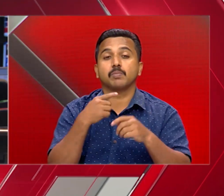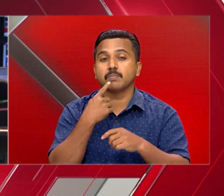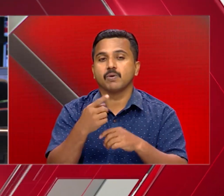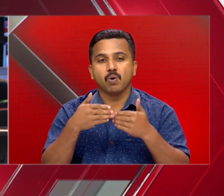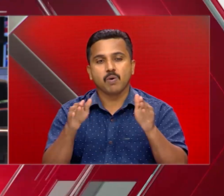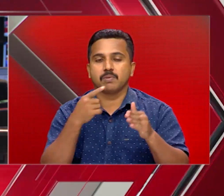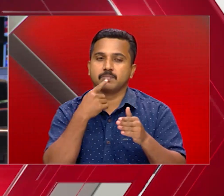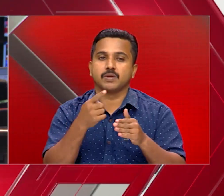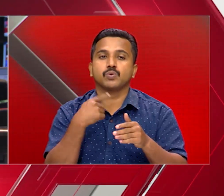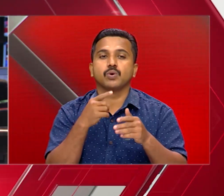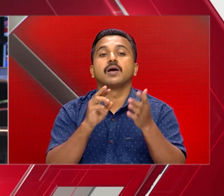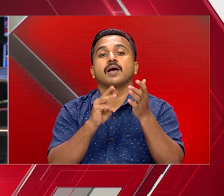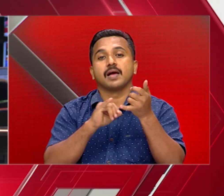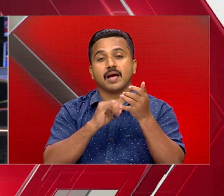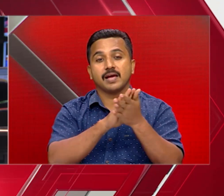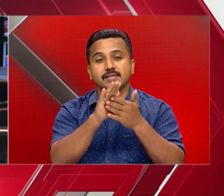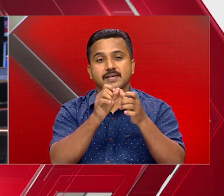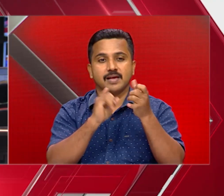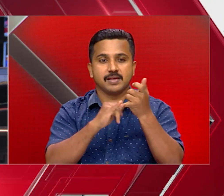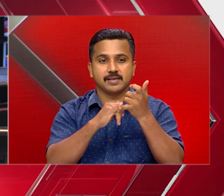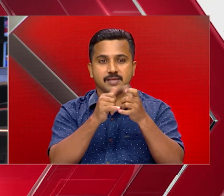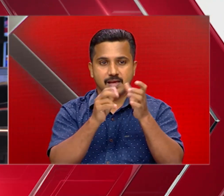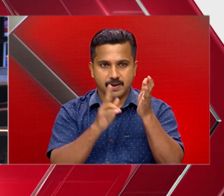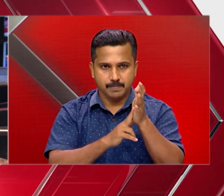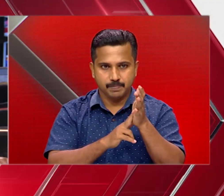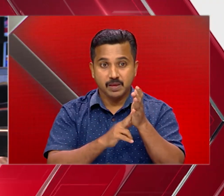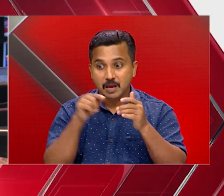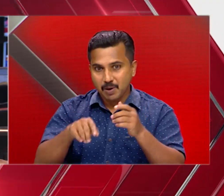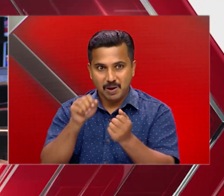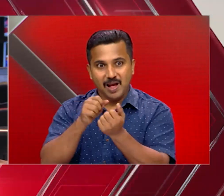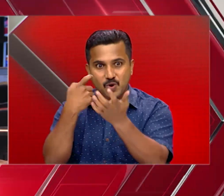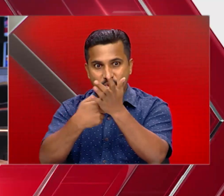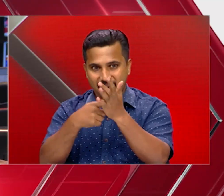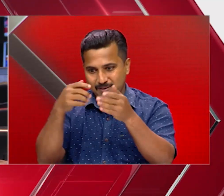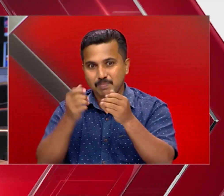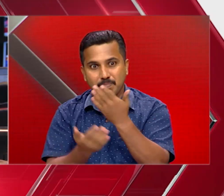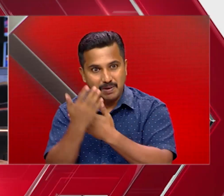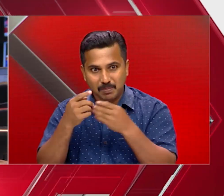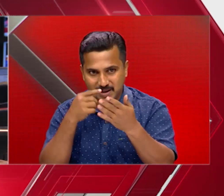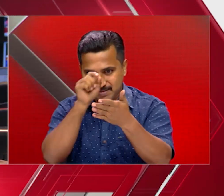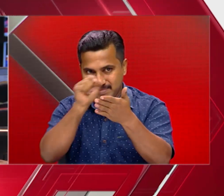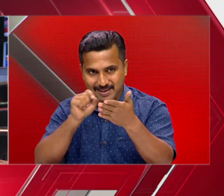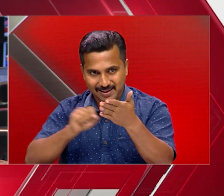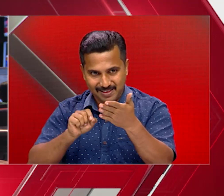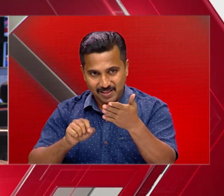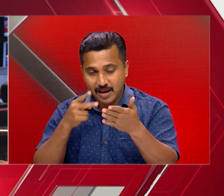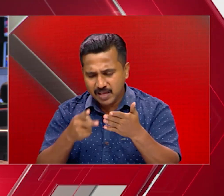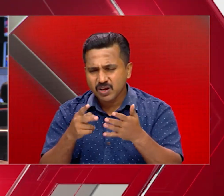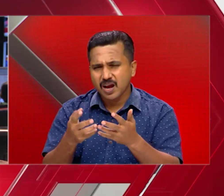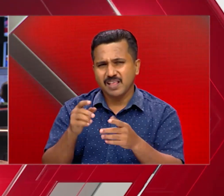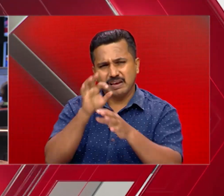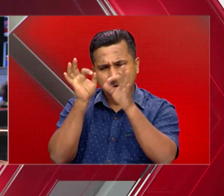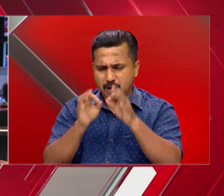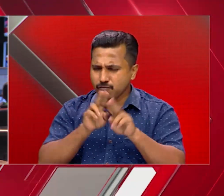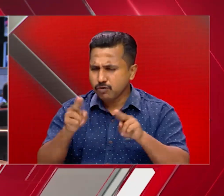യുഡിഎഫ് പ്രകടന പത്രിക തയ്യാറാക്കുമ്പോൾ ഏകീകൃത അഭിപ്രായം ആയിരിക്കുമെന്നും ഹസൻ പറഞ്ഞു. ജമാഅത്തെ ഇസ്ലാമിയുടെ വോട്ട് വേണമോ എന്ന